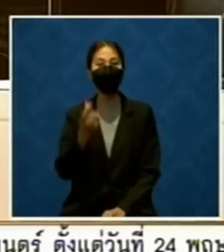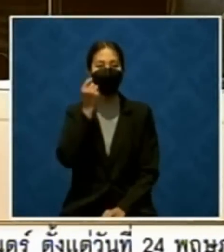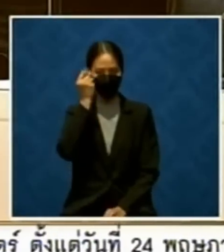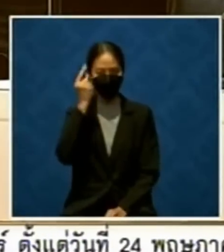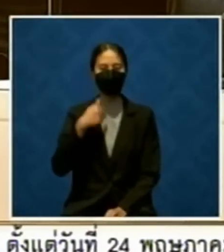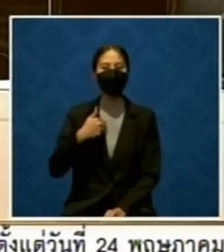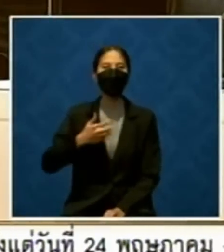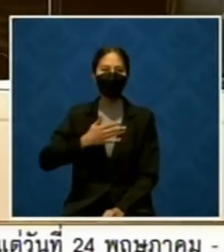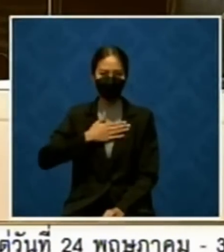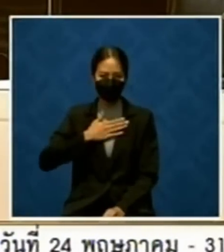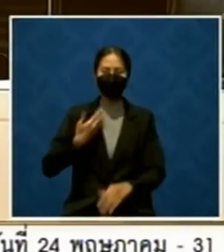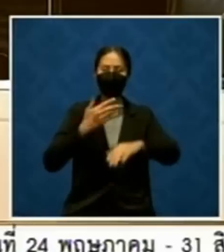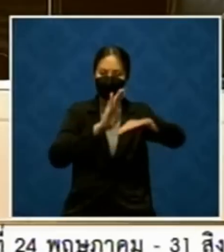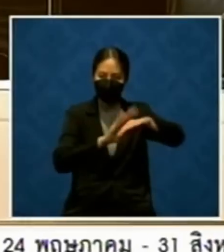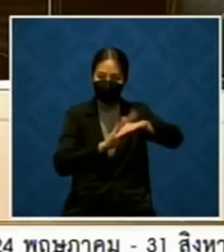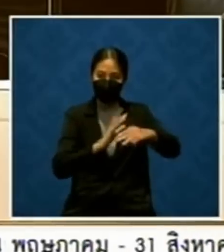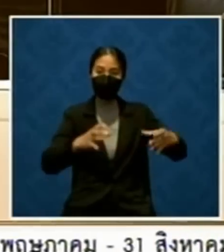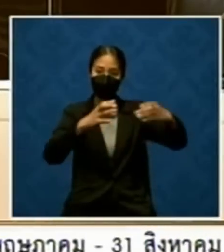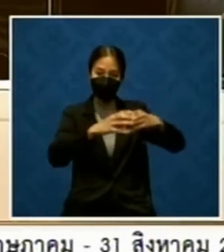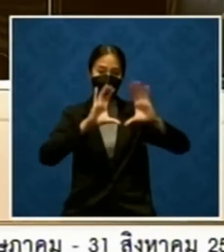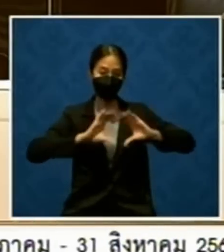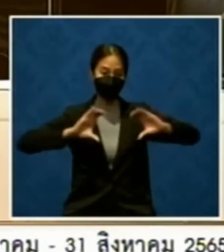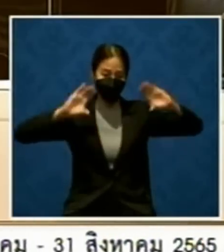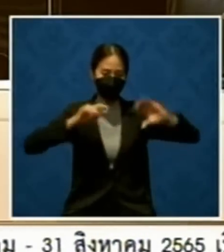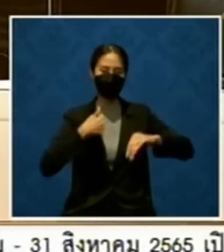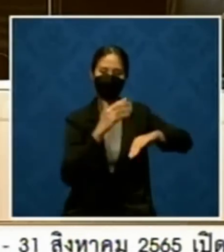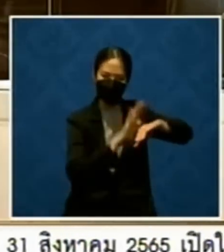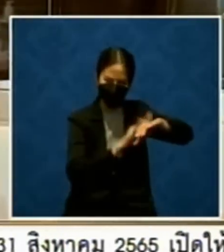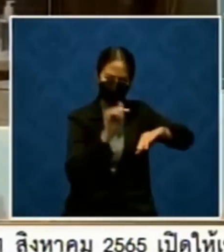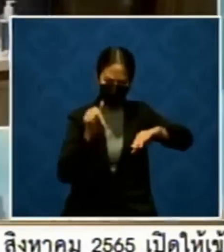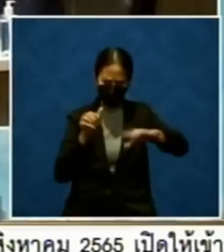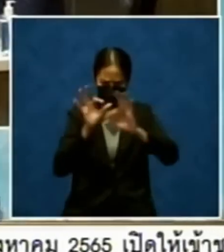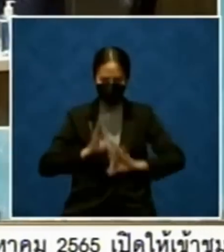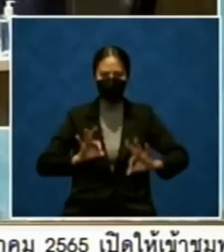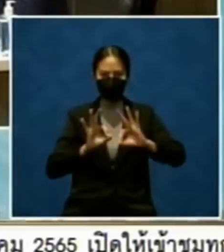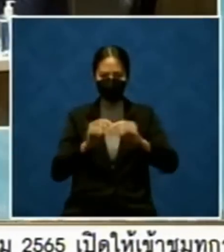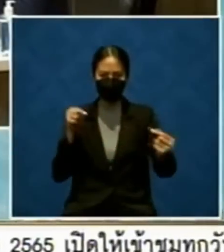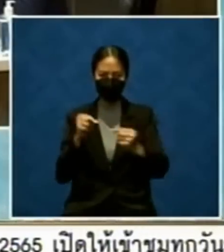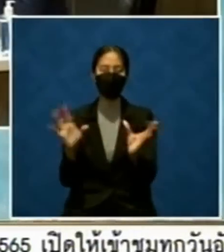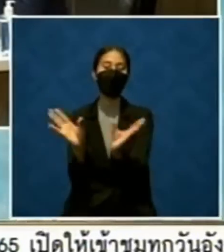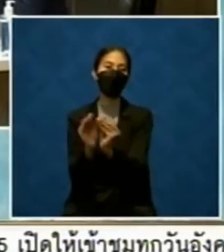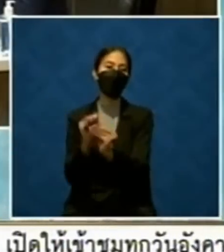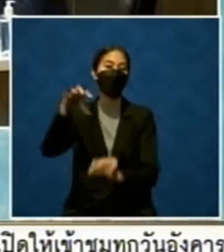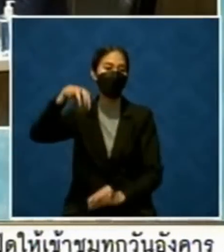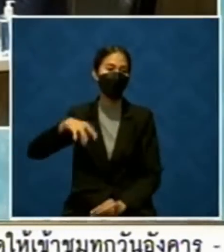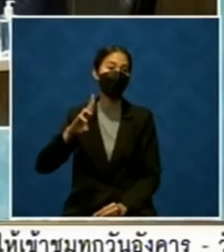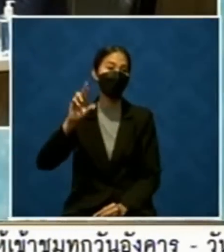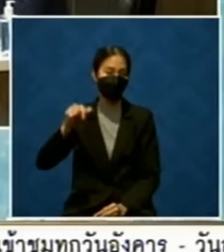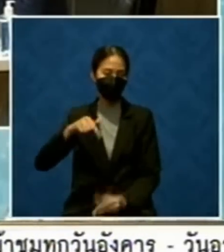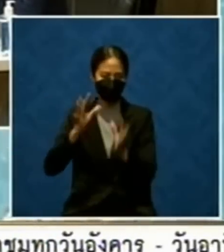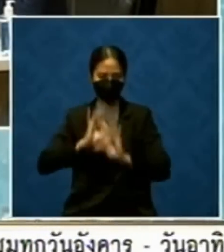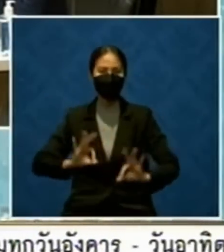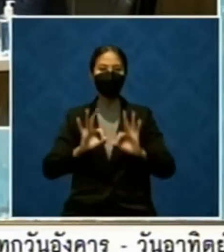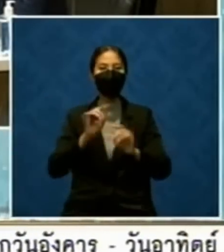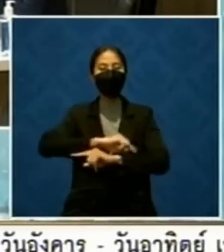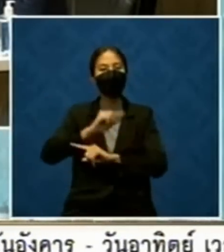เห็นนะครับบafarจะเตือนกระ CEOรัฐบาตลอดไหคามสำคัญต่ารประชุมสภาโดยเฉพาะวันพุธ วันพ